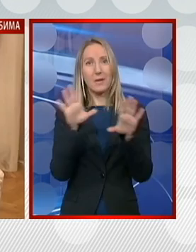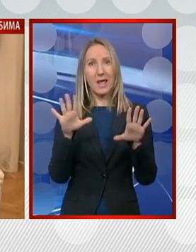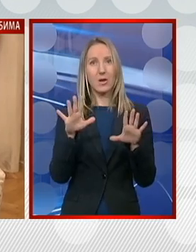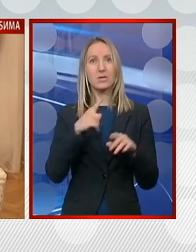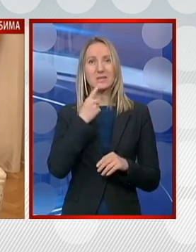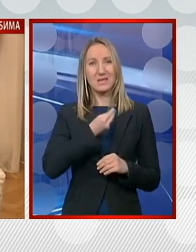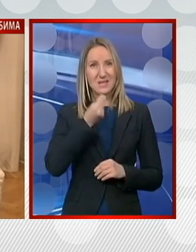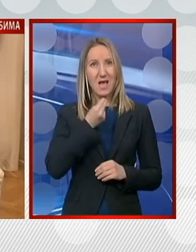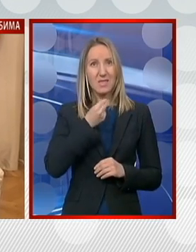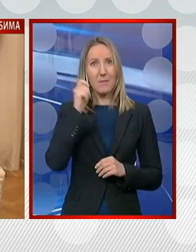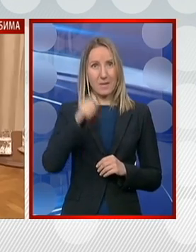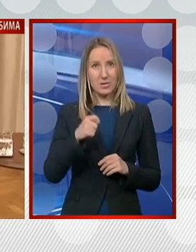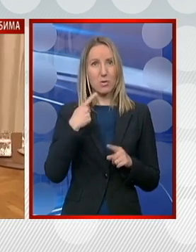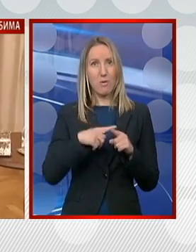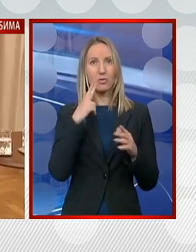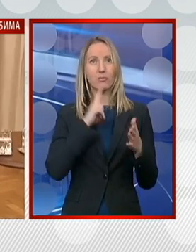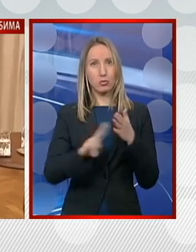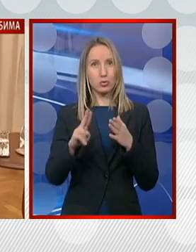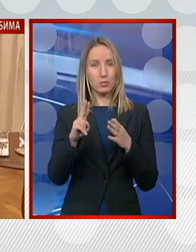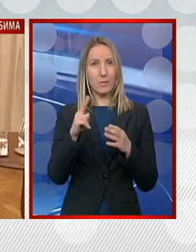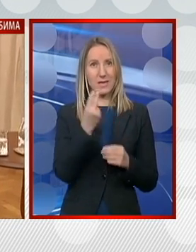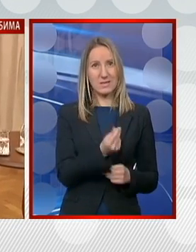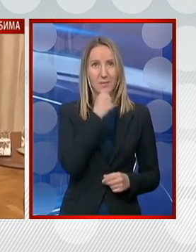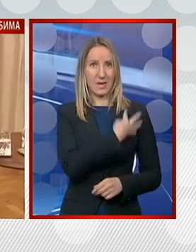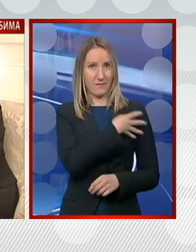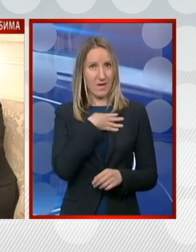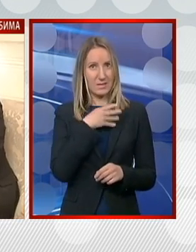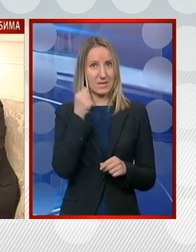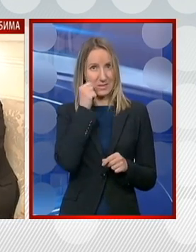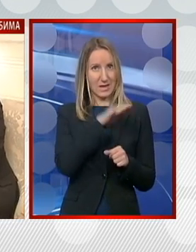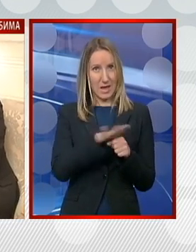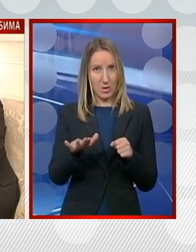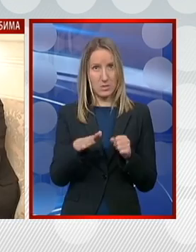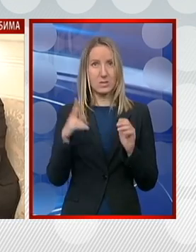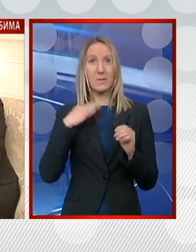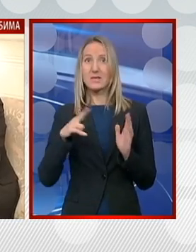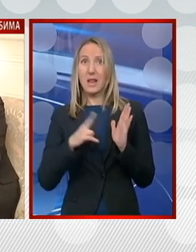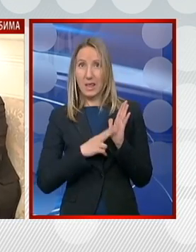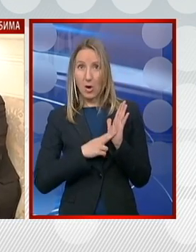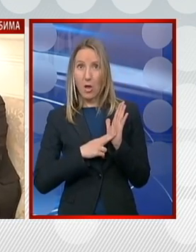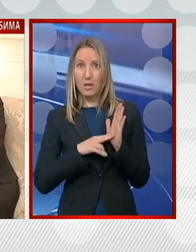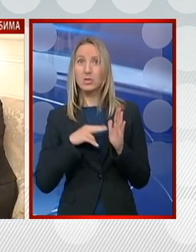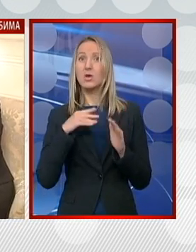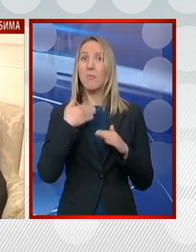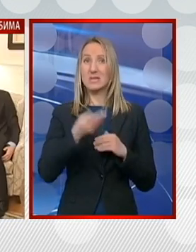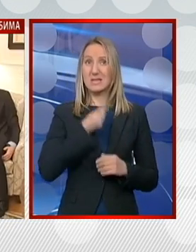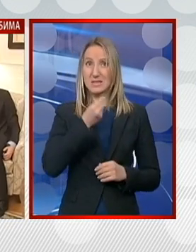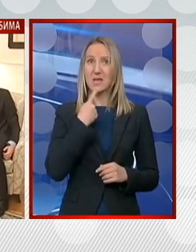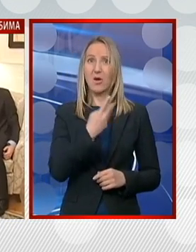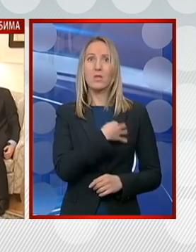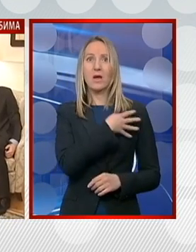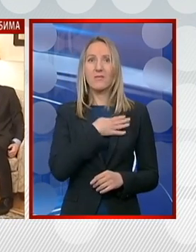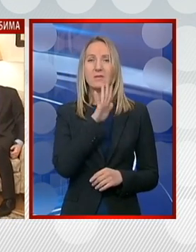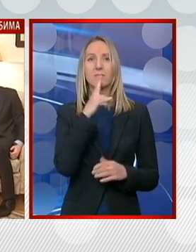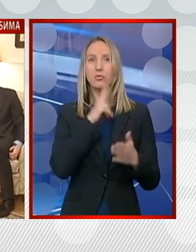povodom tužbi Srbije i Hrvatske za genocid. Predsjednik Nikolić je u obraćanju javnosti posle izricanja presude rekao da Hrvatska svojom